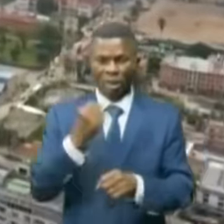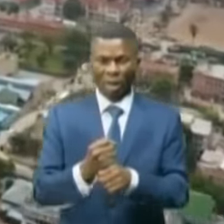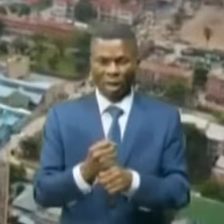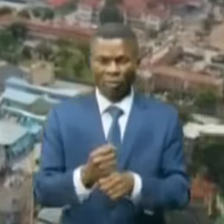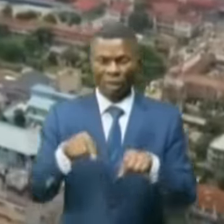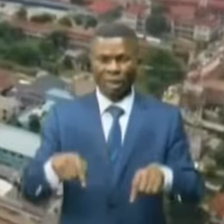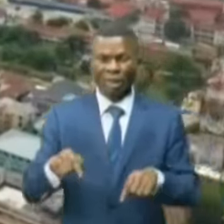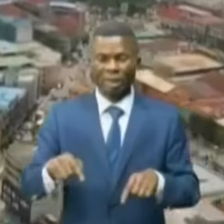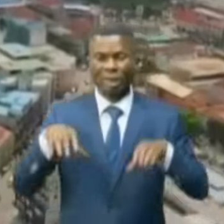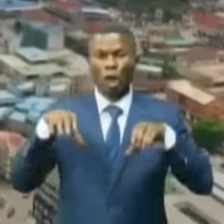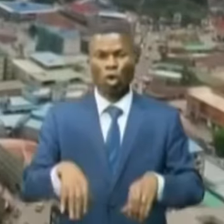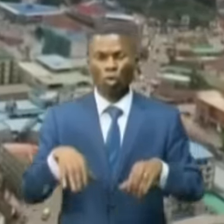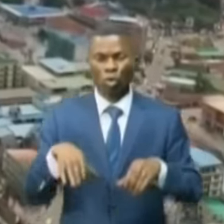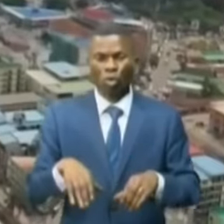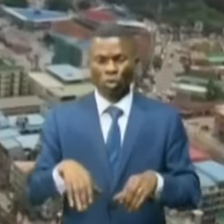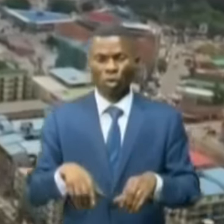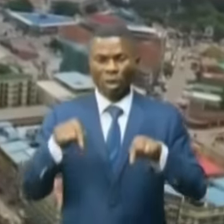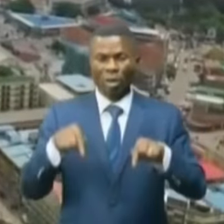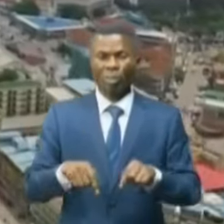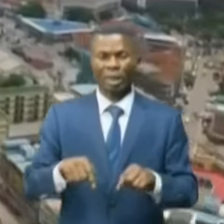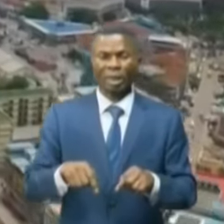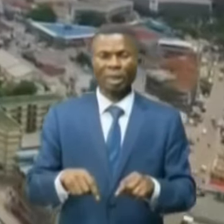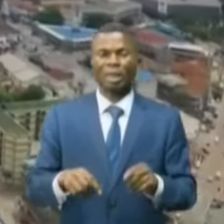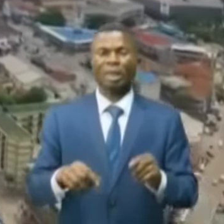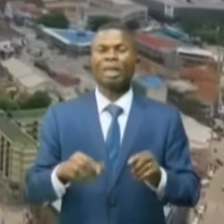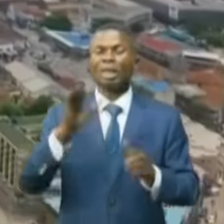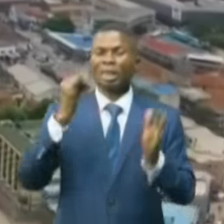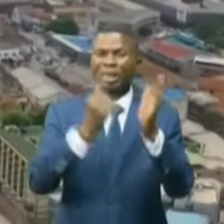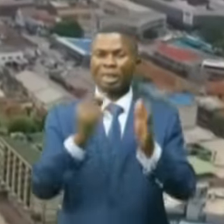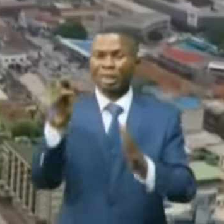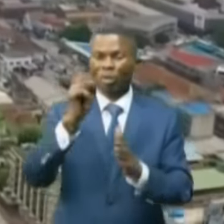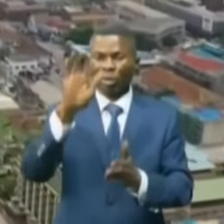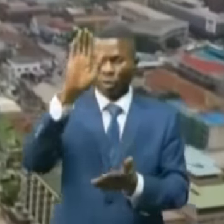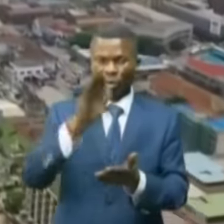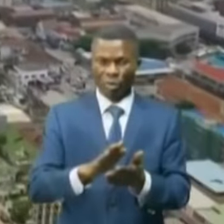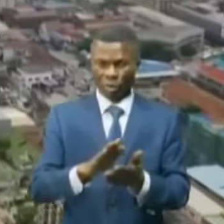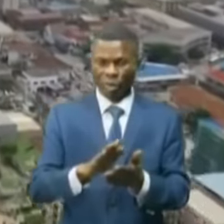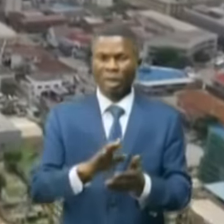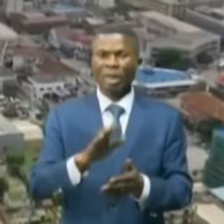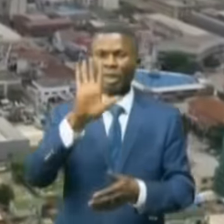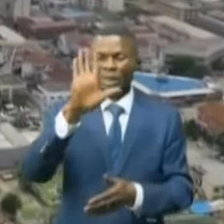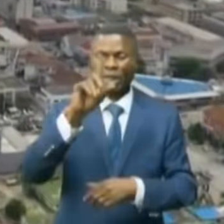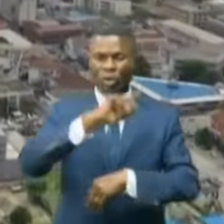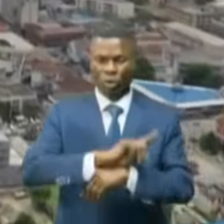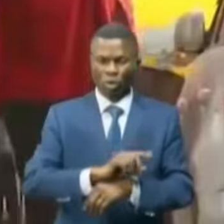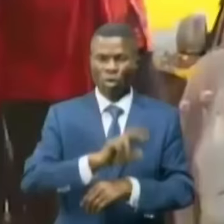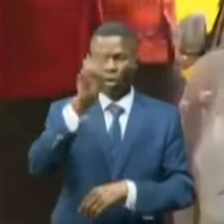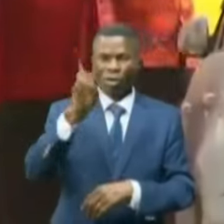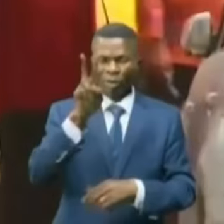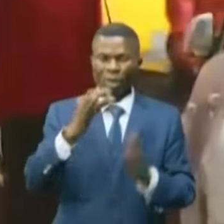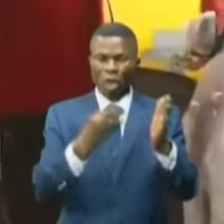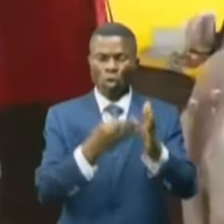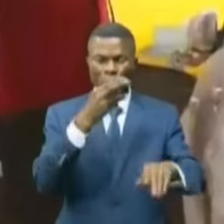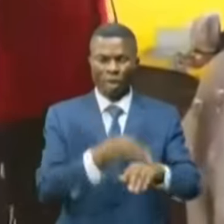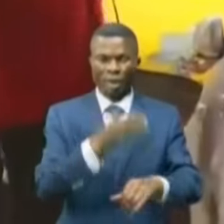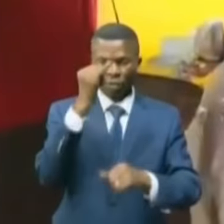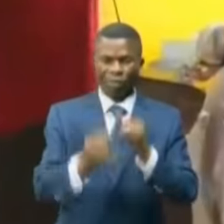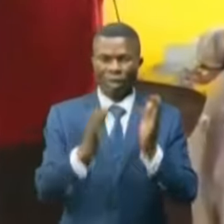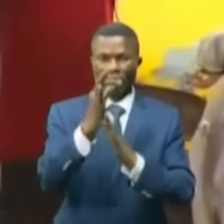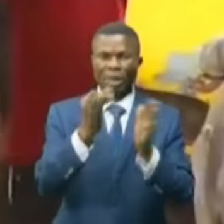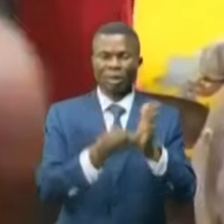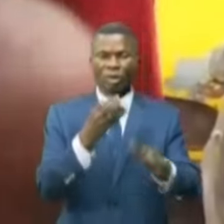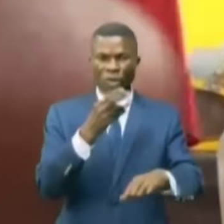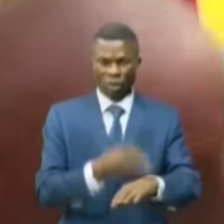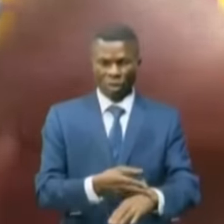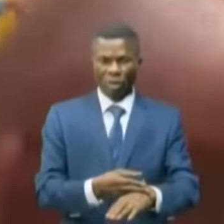services publics passent désormais de 6 à 5 jours, soit du lundi au vendredi de 8h à 17h.